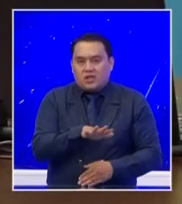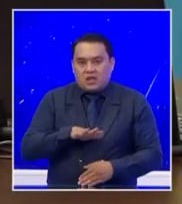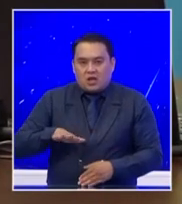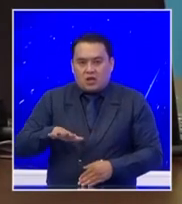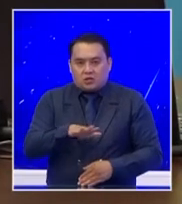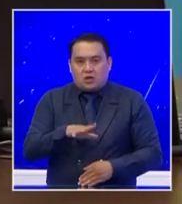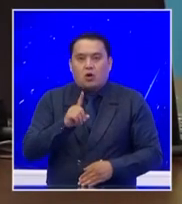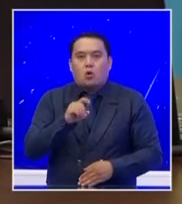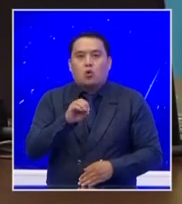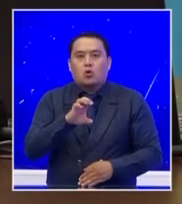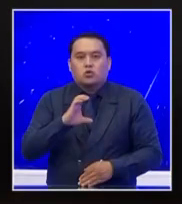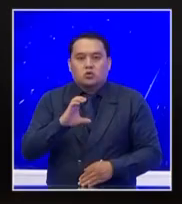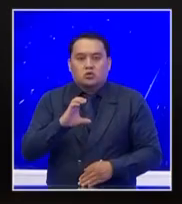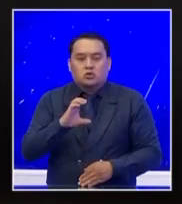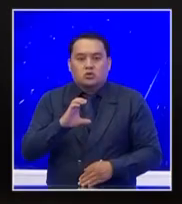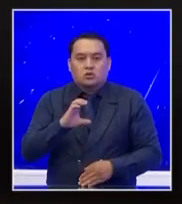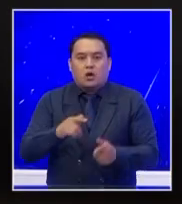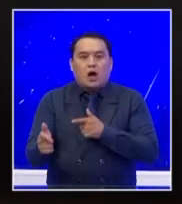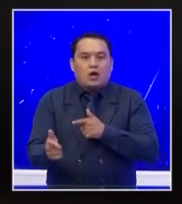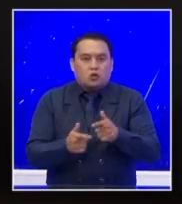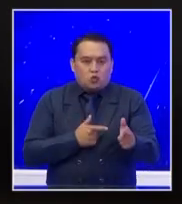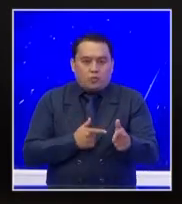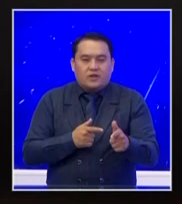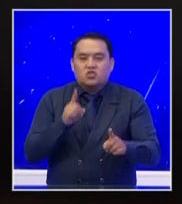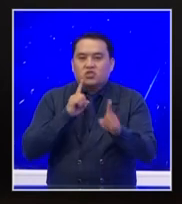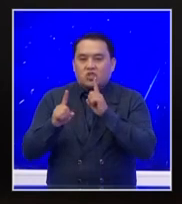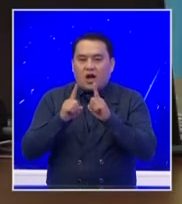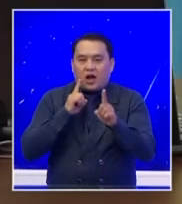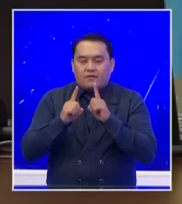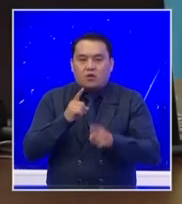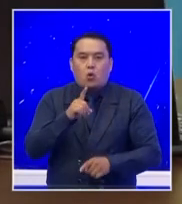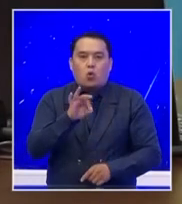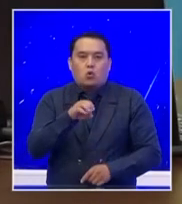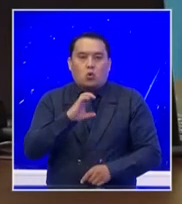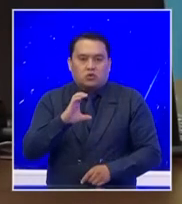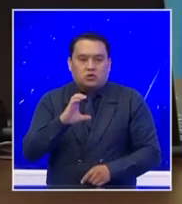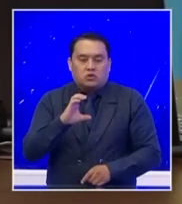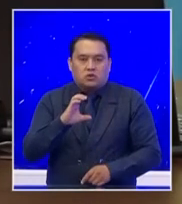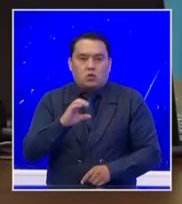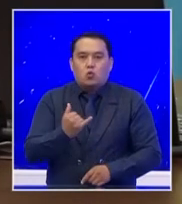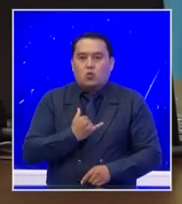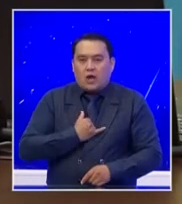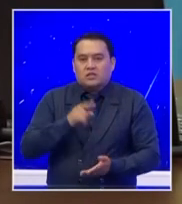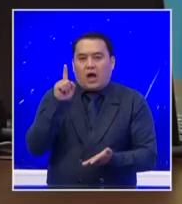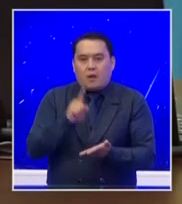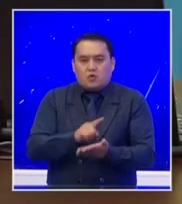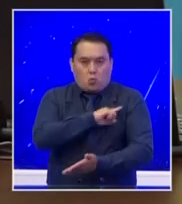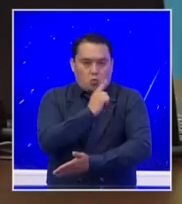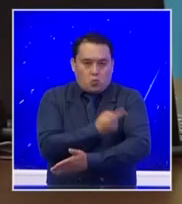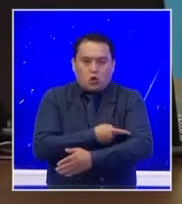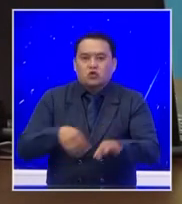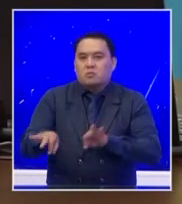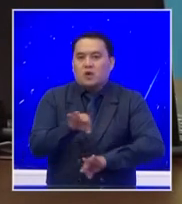СЭС Харгос. Почему? Готовьте совещание по СЭС Харгос. У нас там должны быть мощные